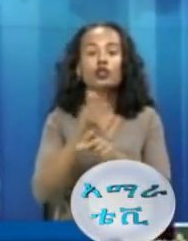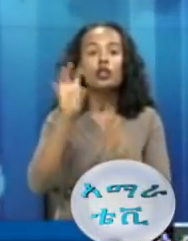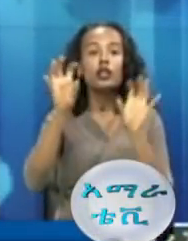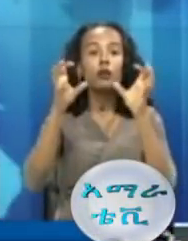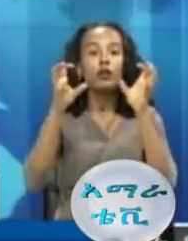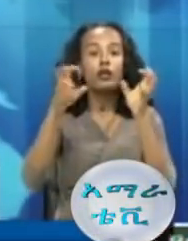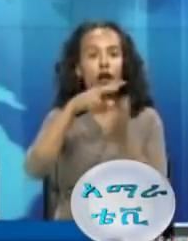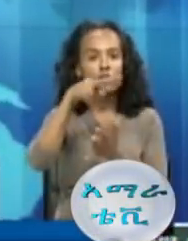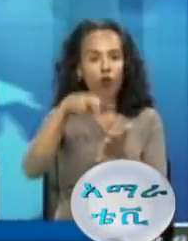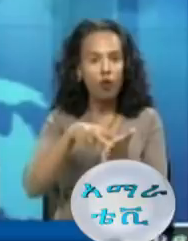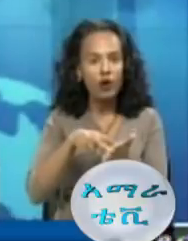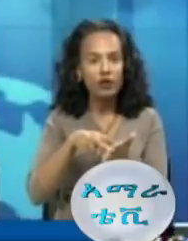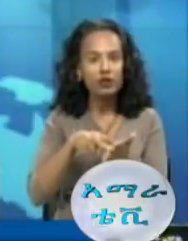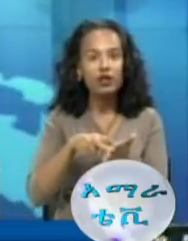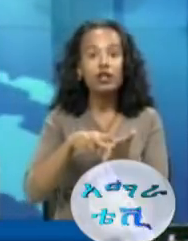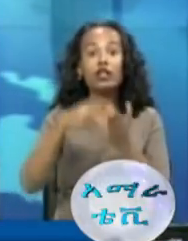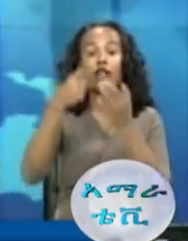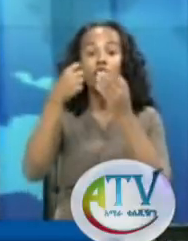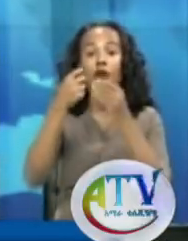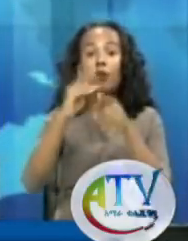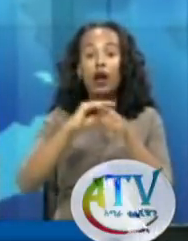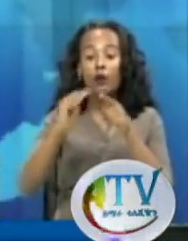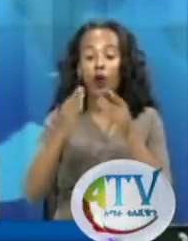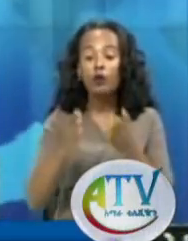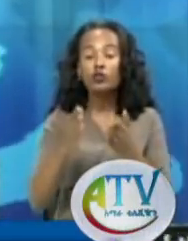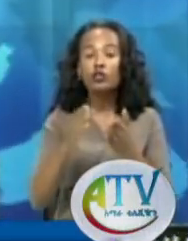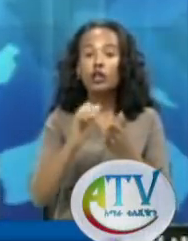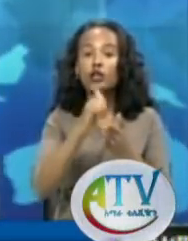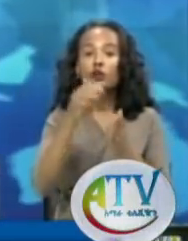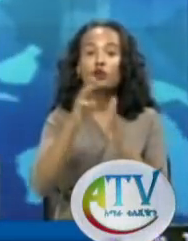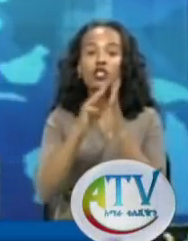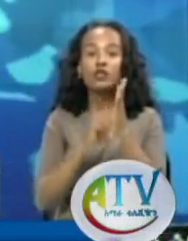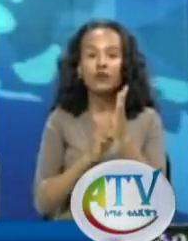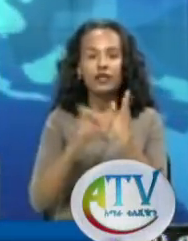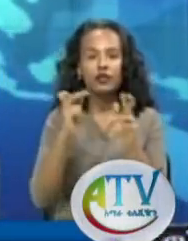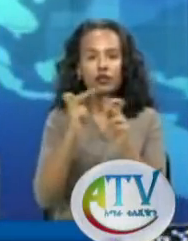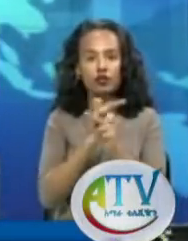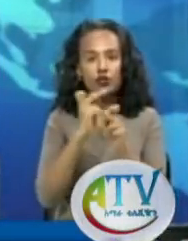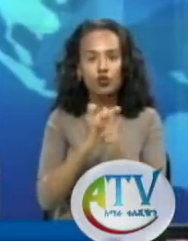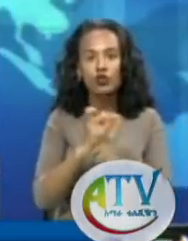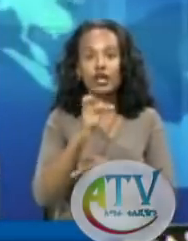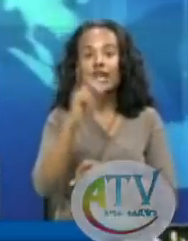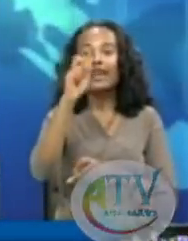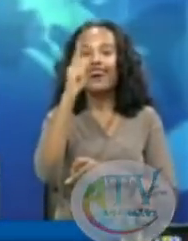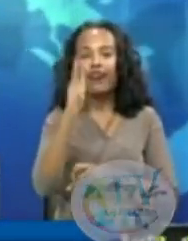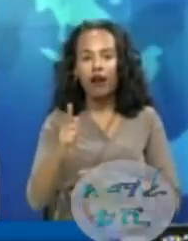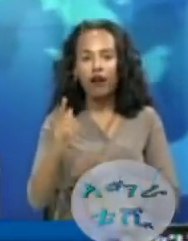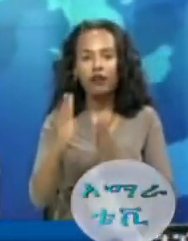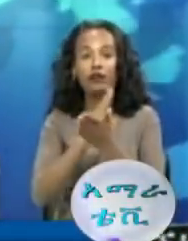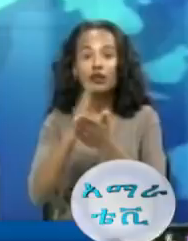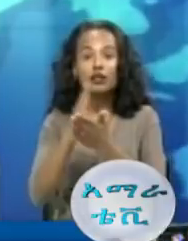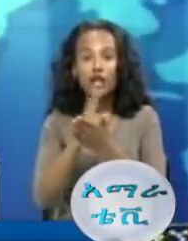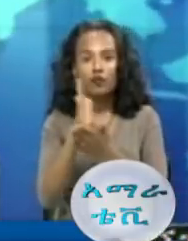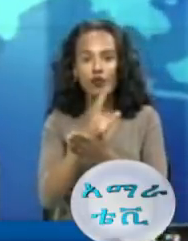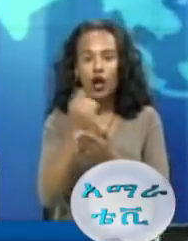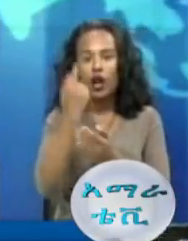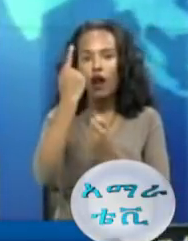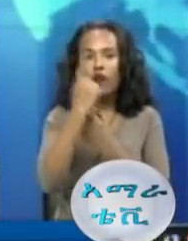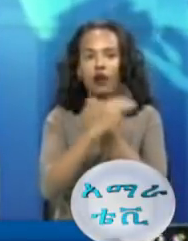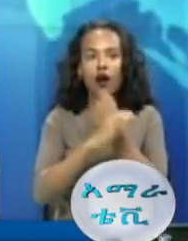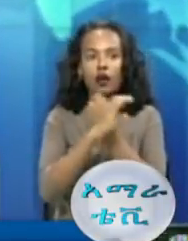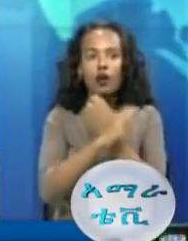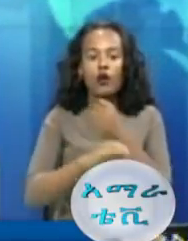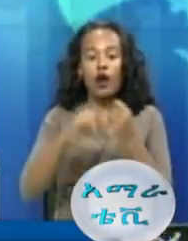ተቋማት፣ የልሂቃኑና የሲቪክ ድርጅቶች ቀናነት፣ ተሳትፎና ለአንድ ሀገራዊ